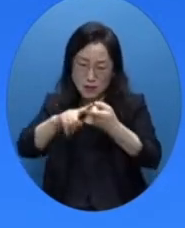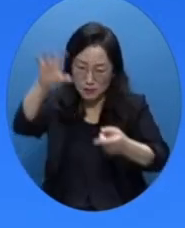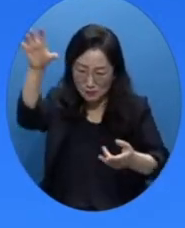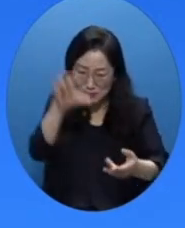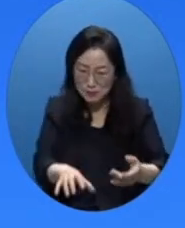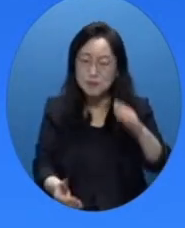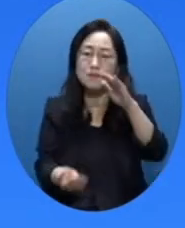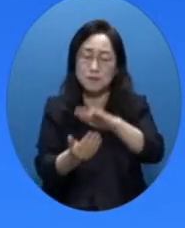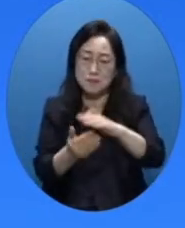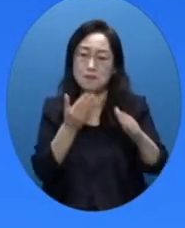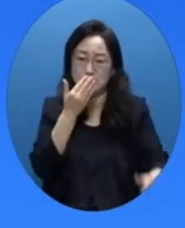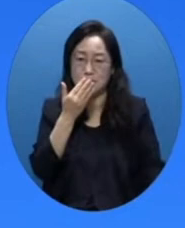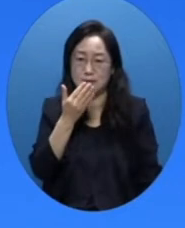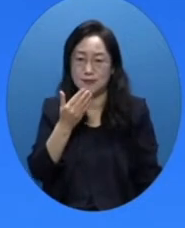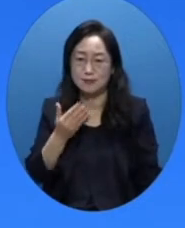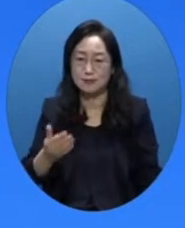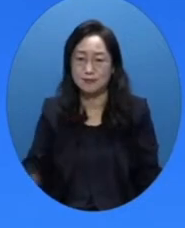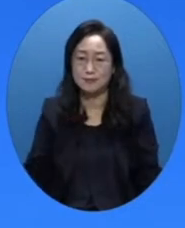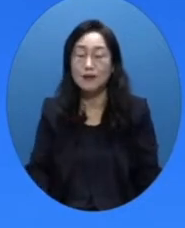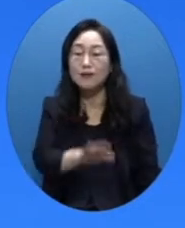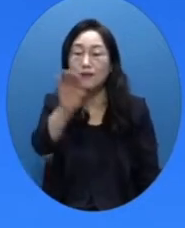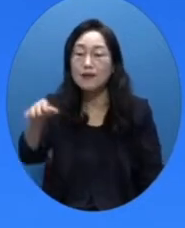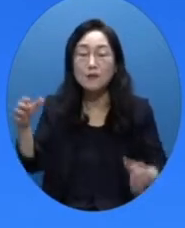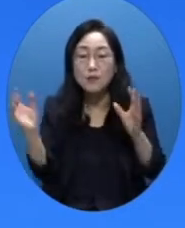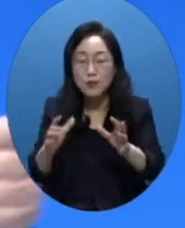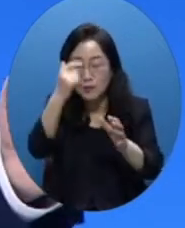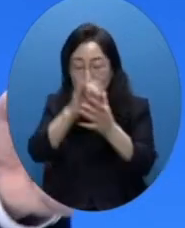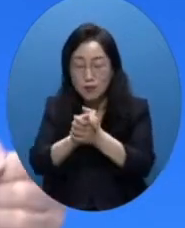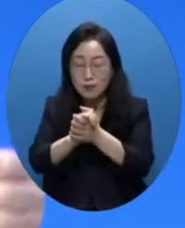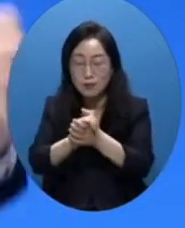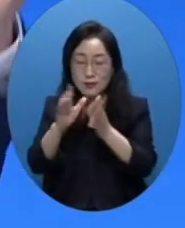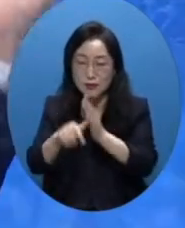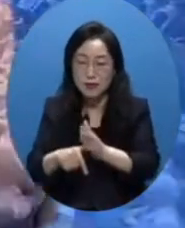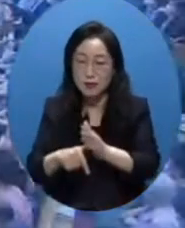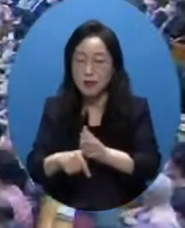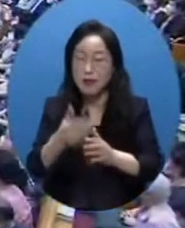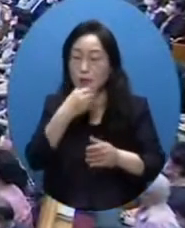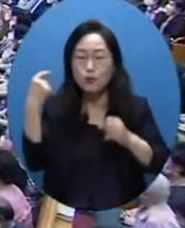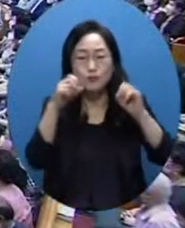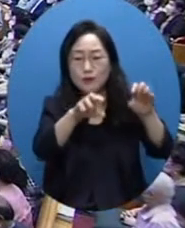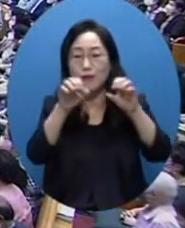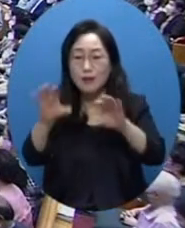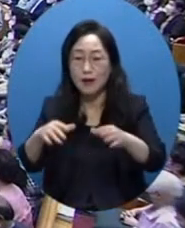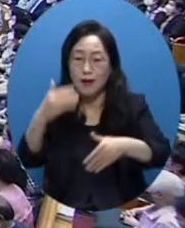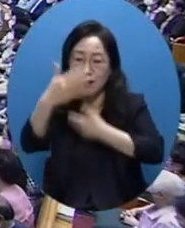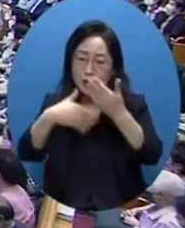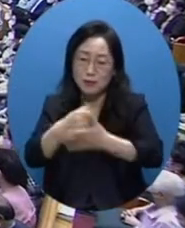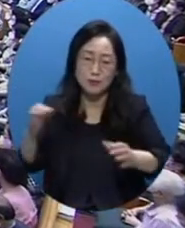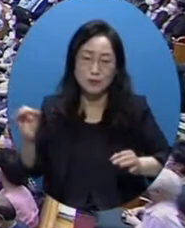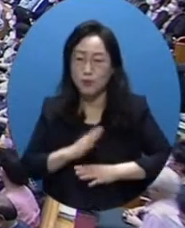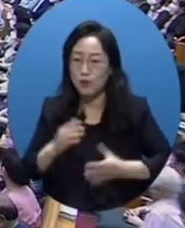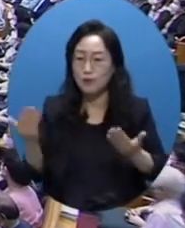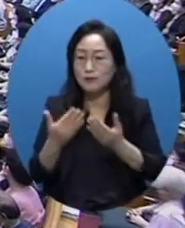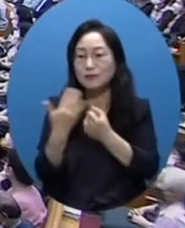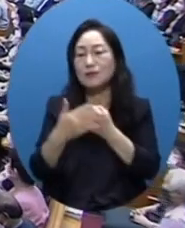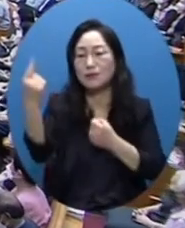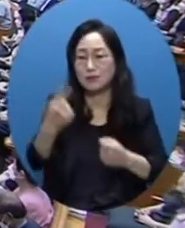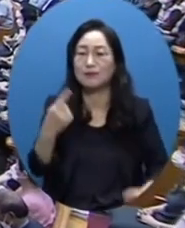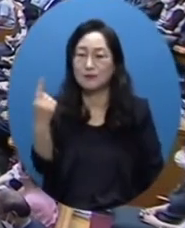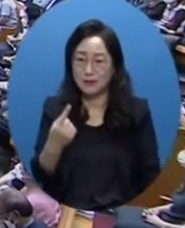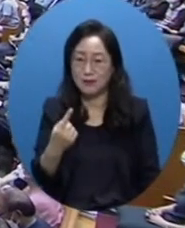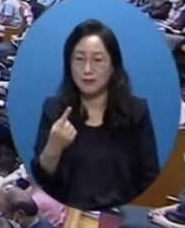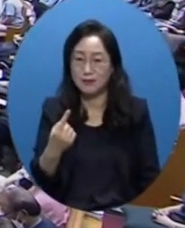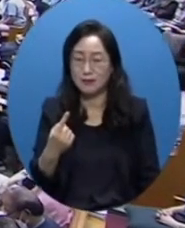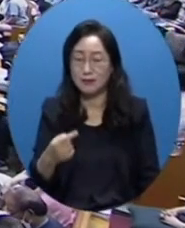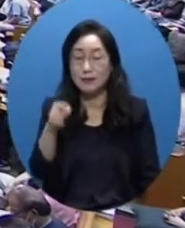믿습니다. 우리가 모여 기도하고 흩어져 복음을 전할 때 하나님의 놀라운 역사와 은혜가 임하게 되는 것입니다.